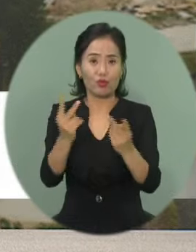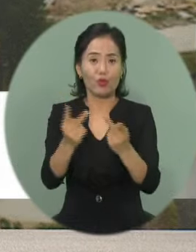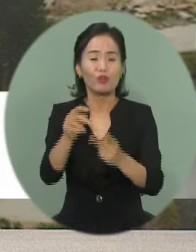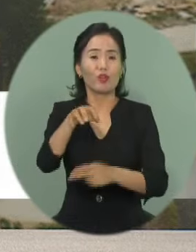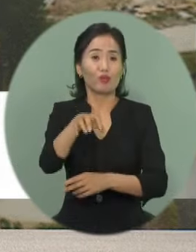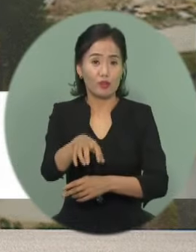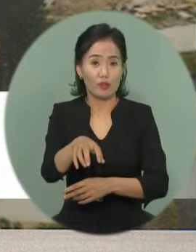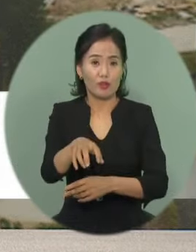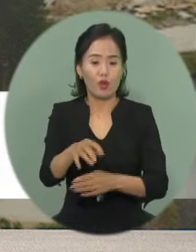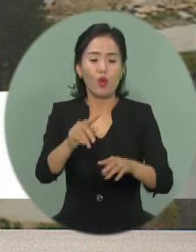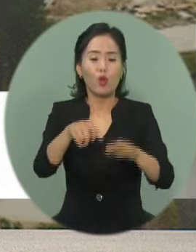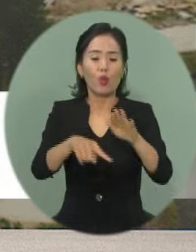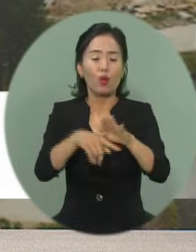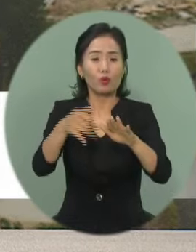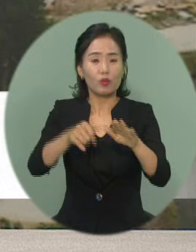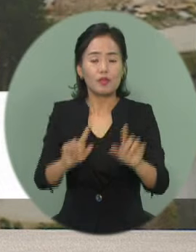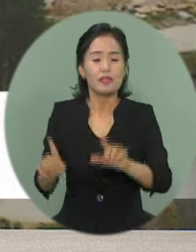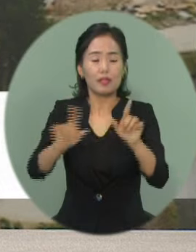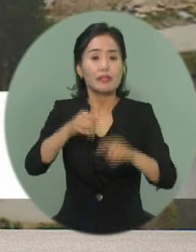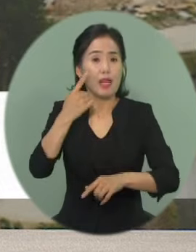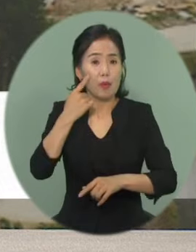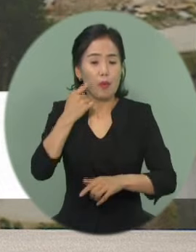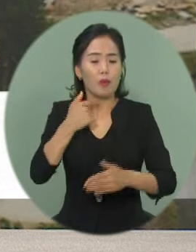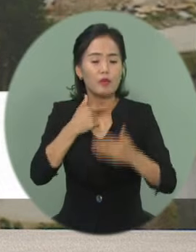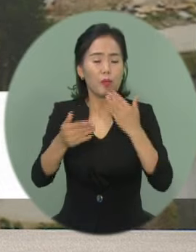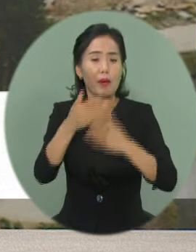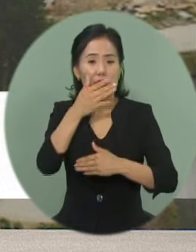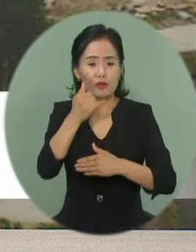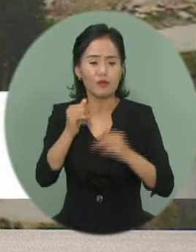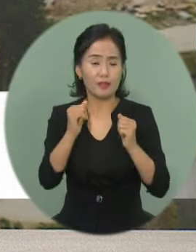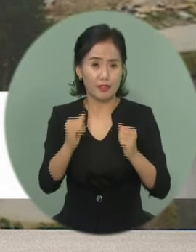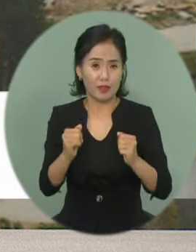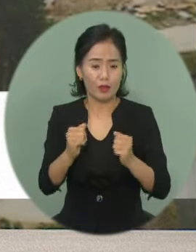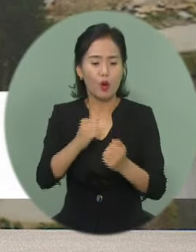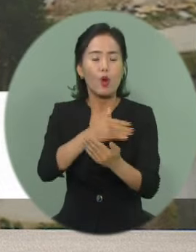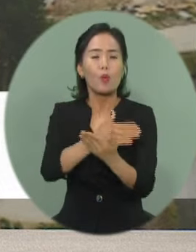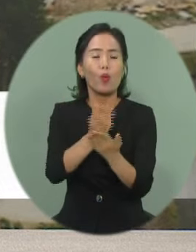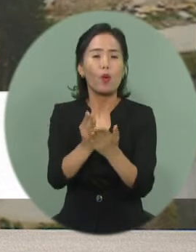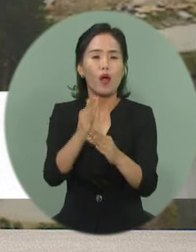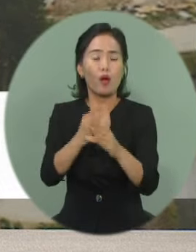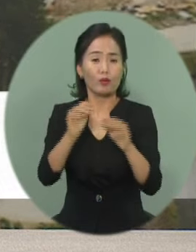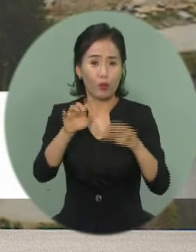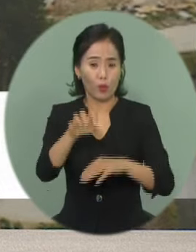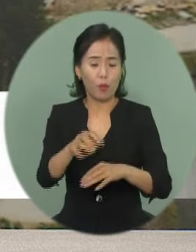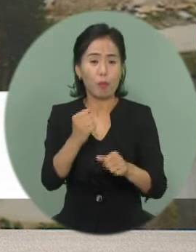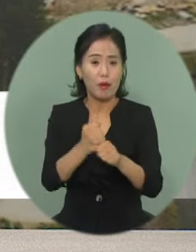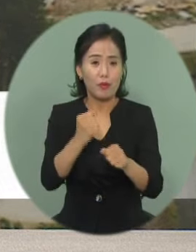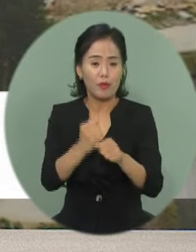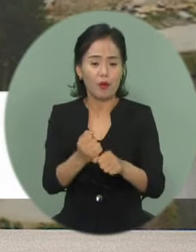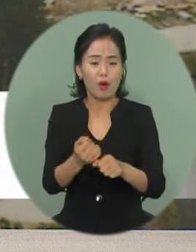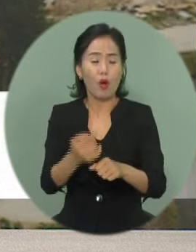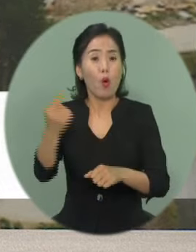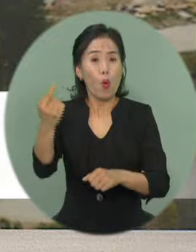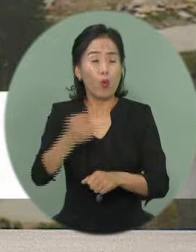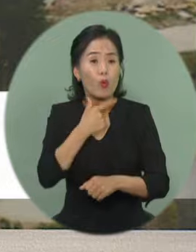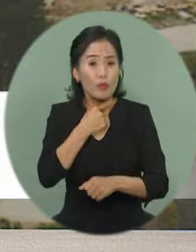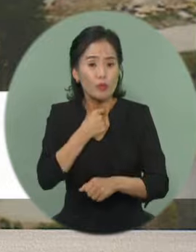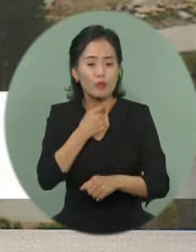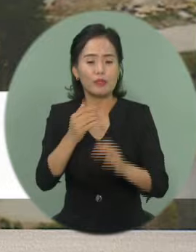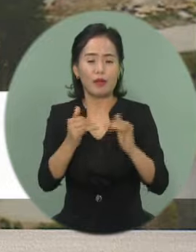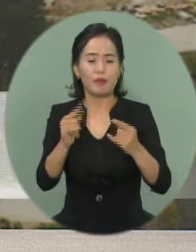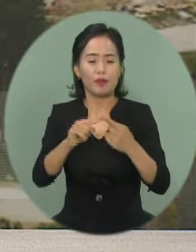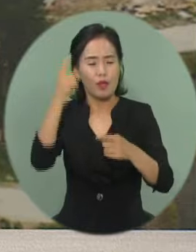미리 농촌에서 살아보고 체험할 수 있는 체류형 복합 거점 공간이 조성돼 예비 귀농인들에게 큰 관심을 받고